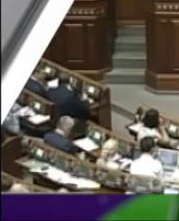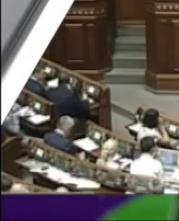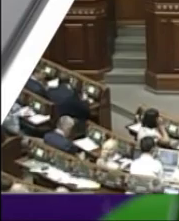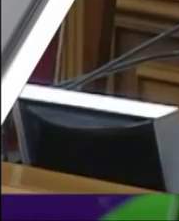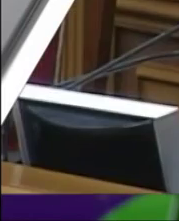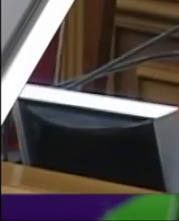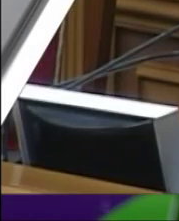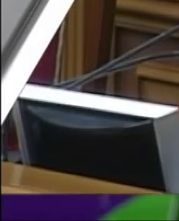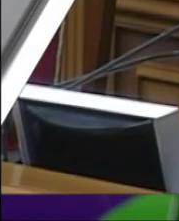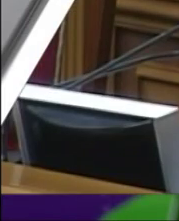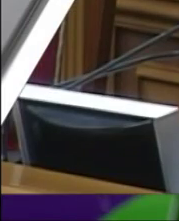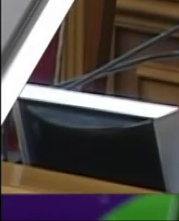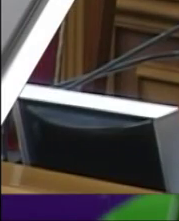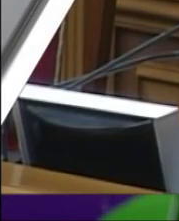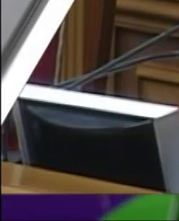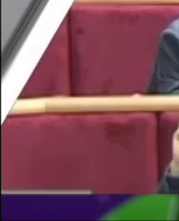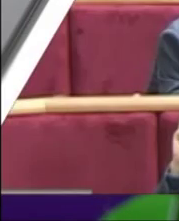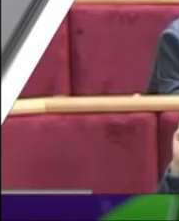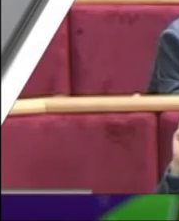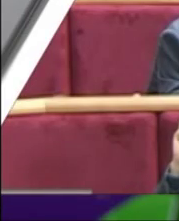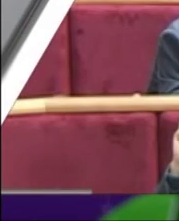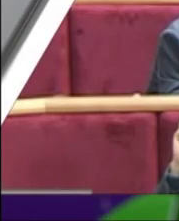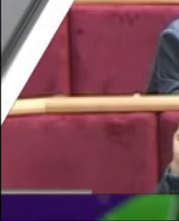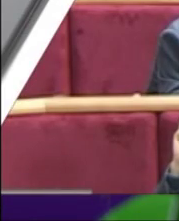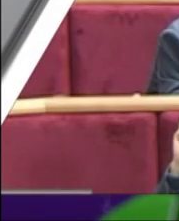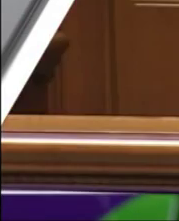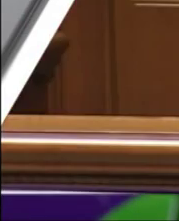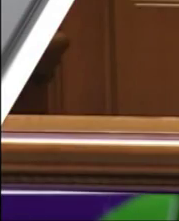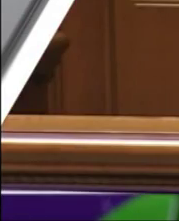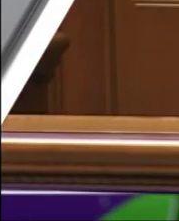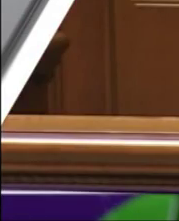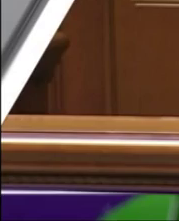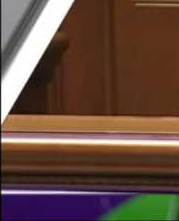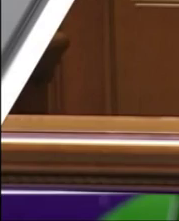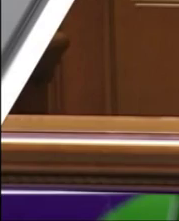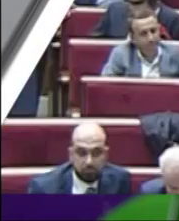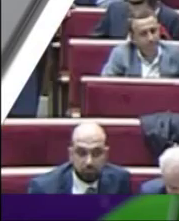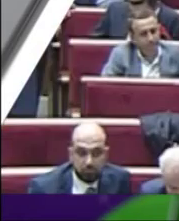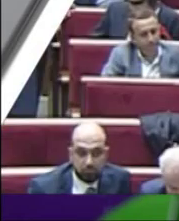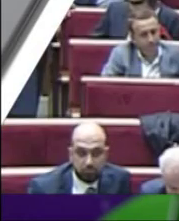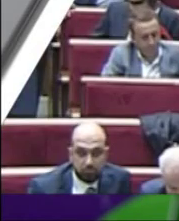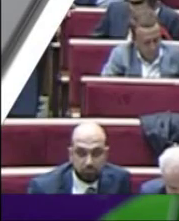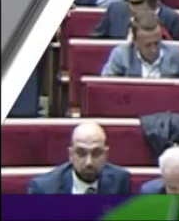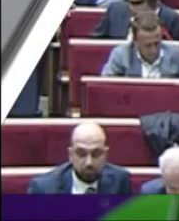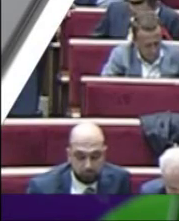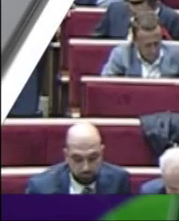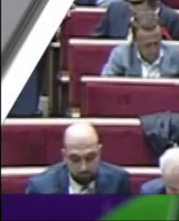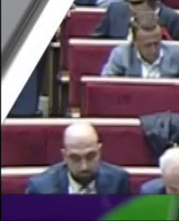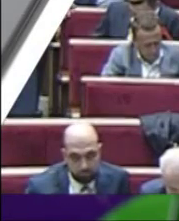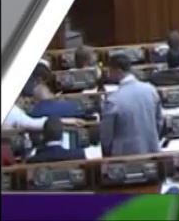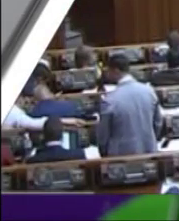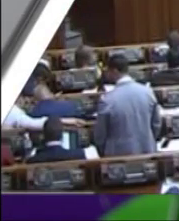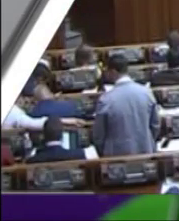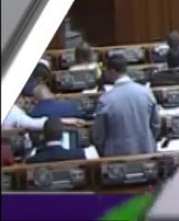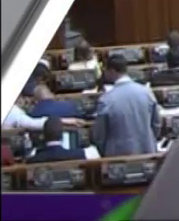Посилити інформаційну безпеку. Парламент удосконалює процедуру застосування Нацрадою санкцій до телеканалів та радіостанцій.